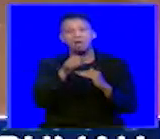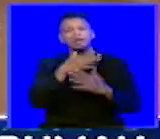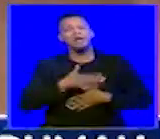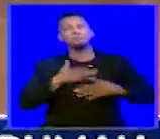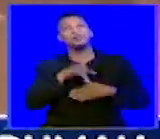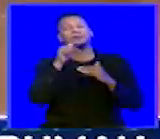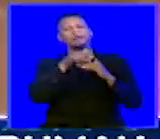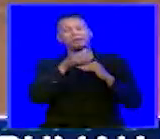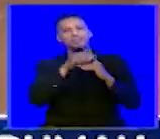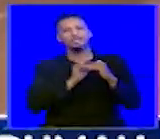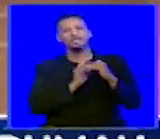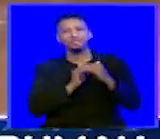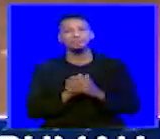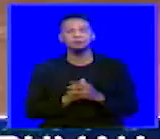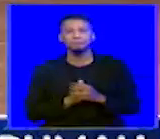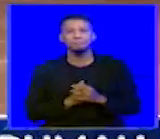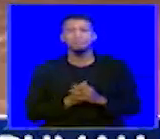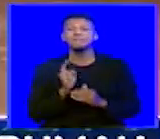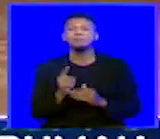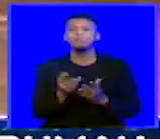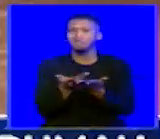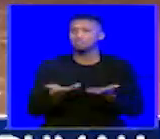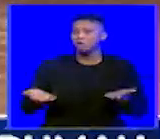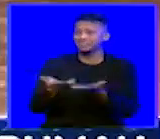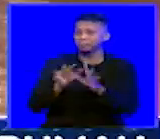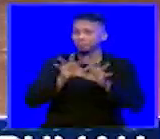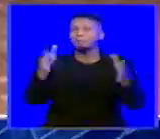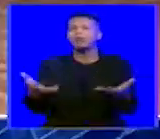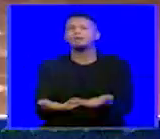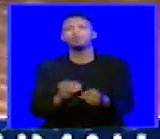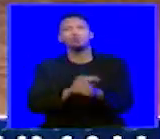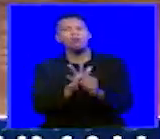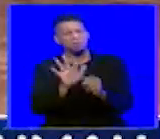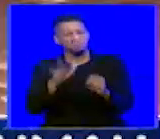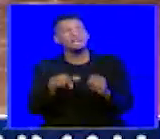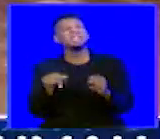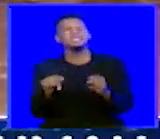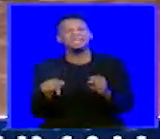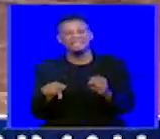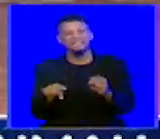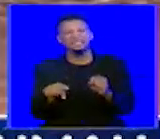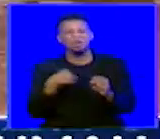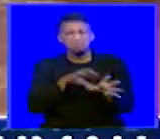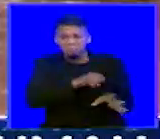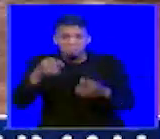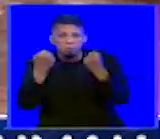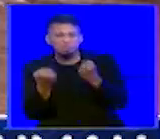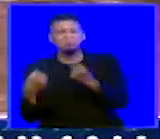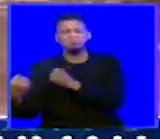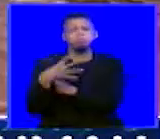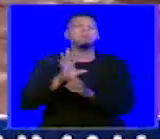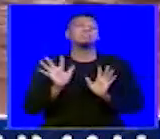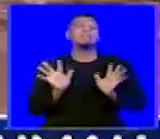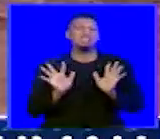saat ini pandemi COVID-19. Dan selain itu, di kawasan yang dataran tinggi, di kawasan Kebonpala ini, tadi kami juga